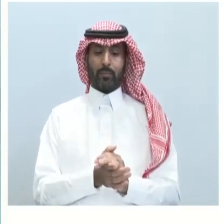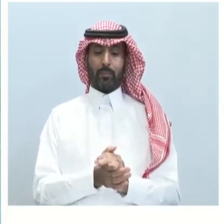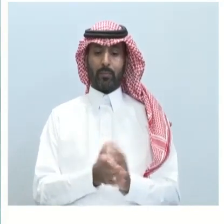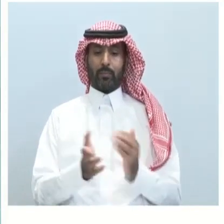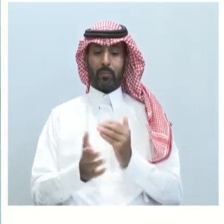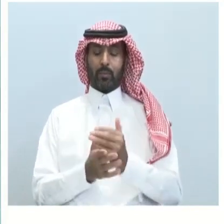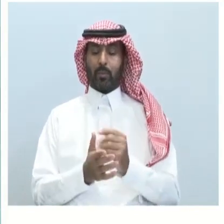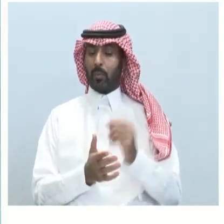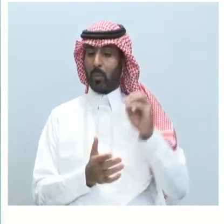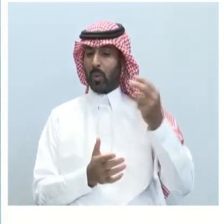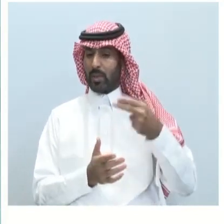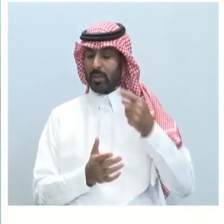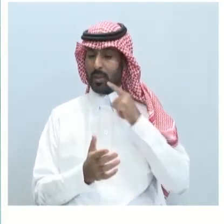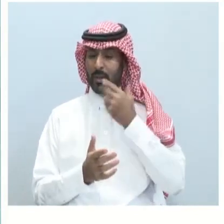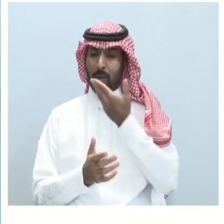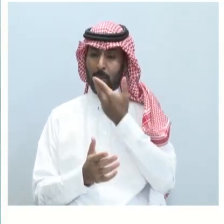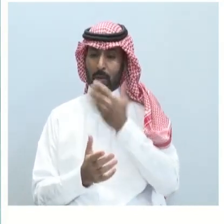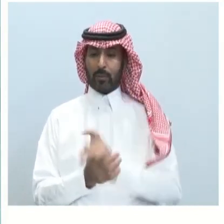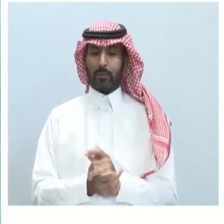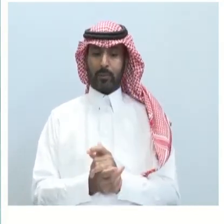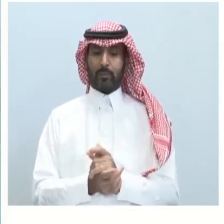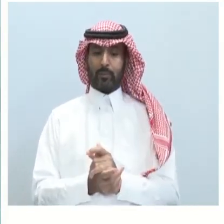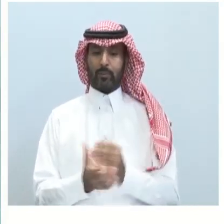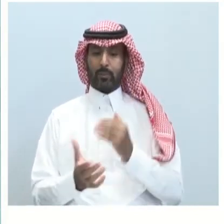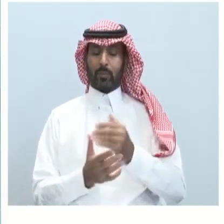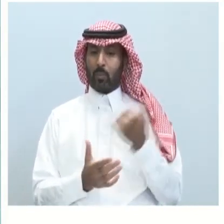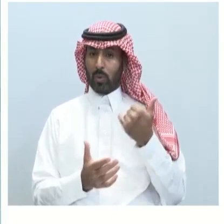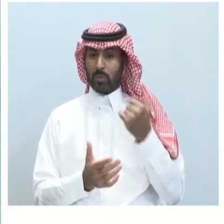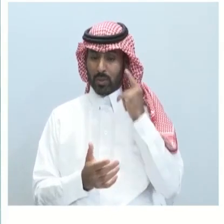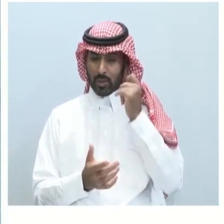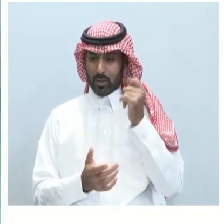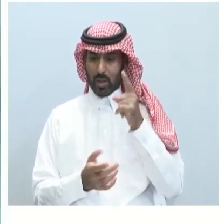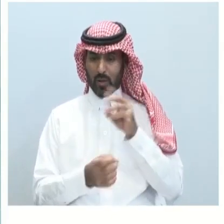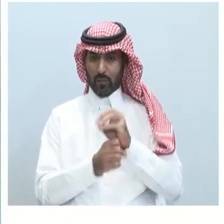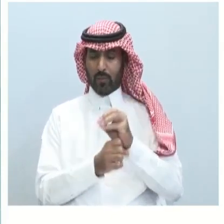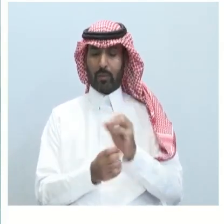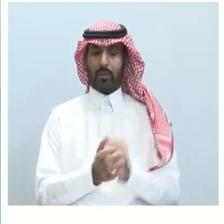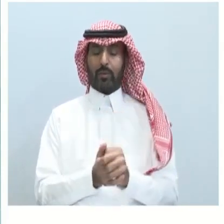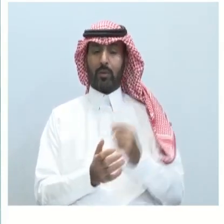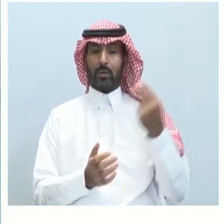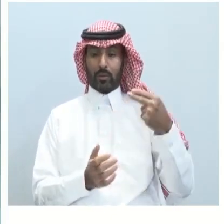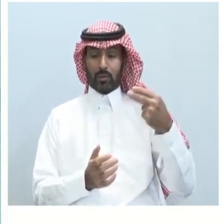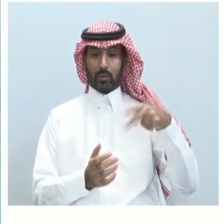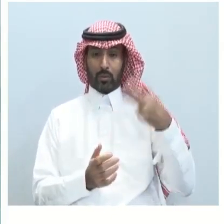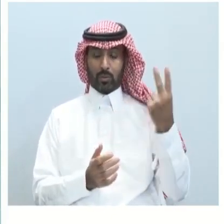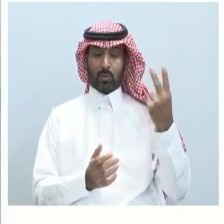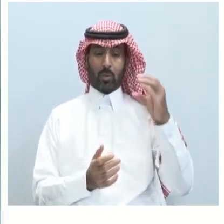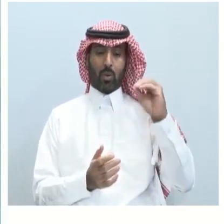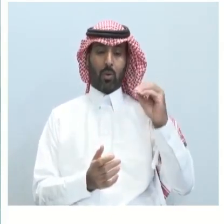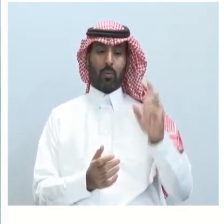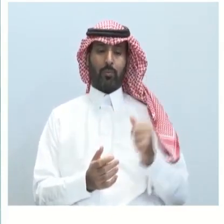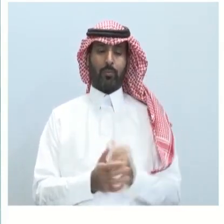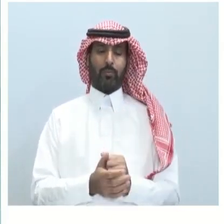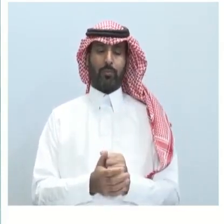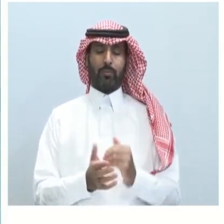الهيدروكسيد لمين للماء مهم جدا انك تعرف هذه المعادله سوف نبني عليها اشياء كثيره جدا من خلال معرفتنا